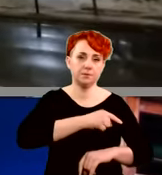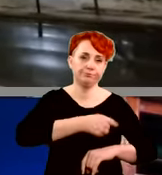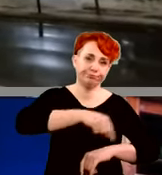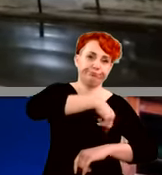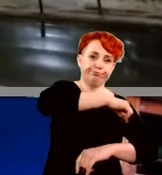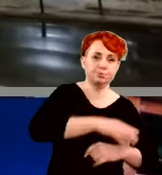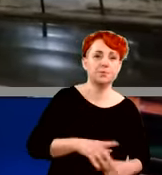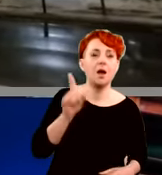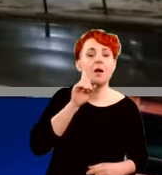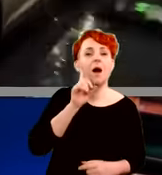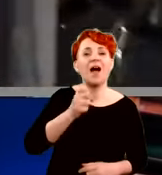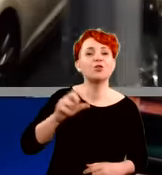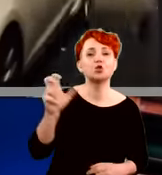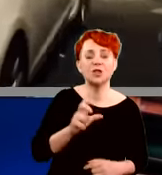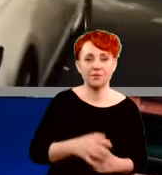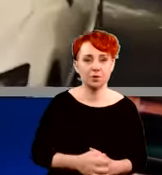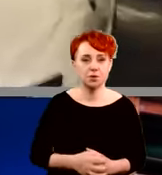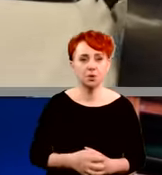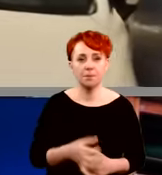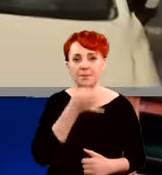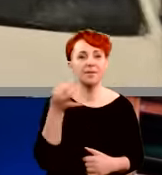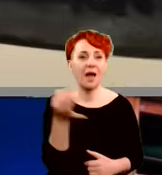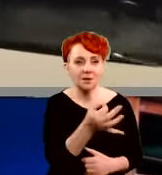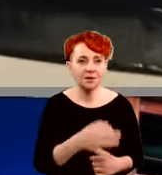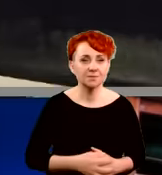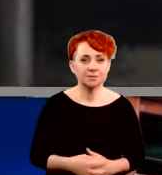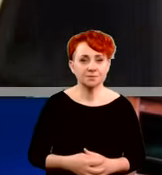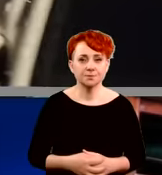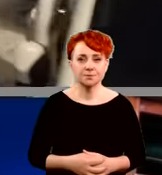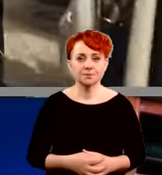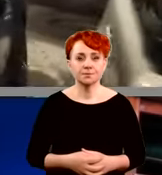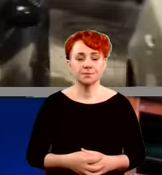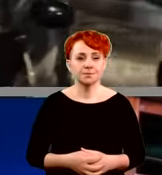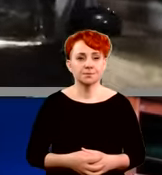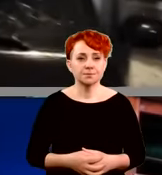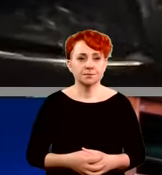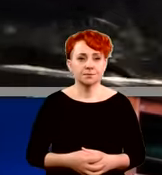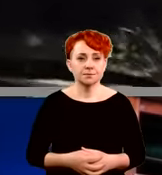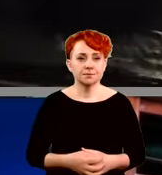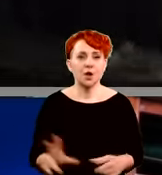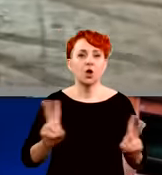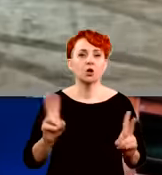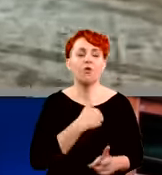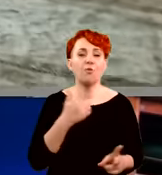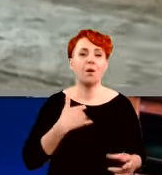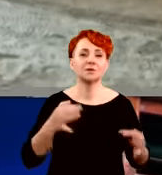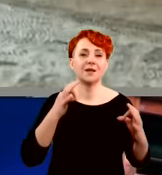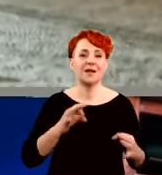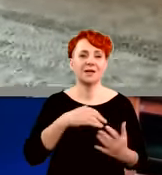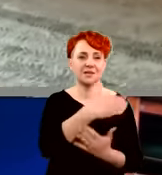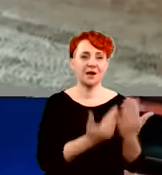Adam Andruszkiewicz, panie pośle, no przepraszam, no ja zadaję to pytanie, no ale taką mamy rzeczywistość. Kto jest w Polsce prokuratorem krajowym?